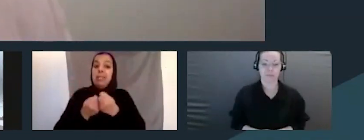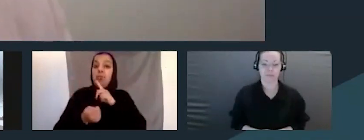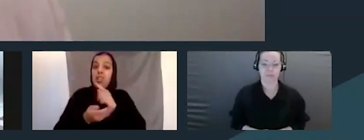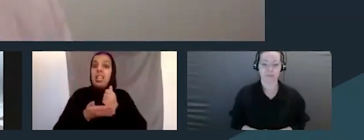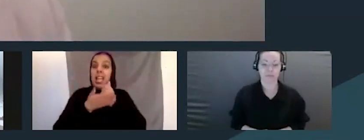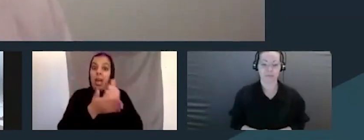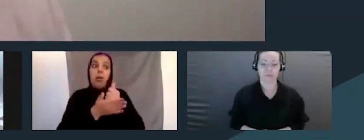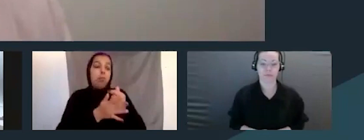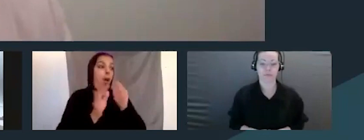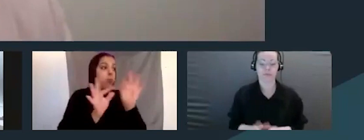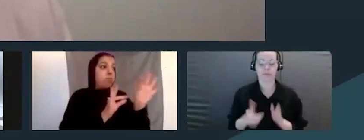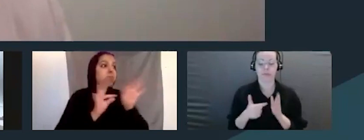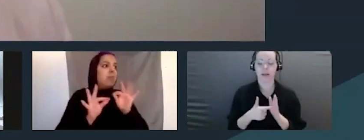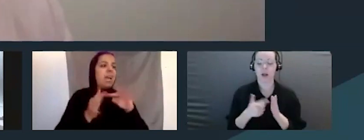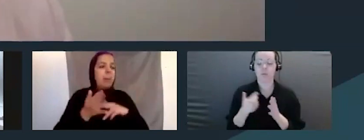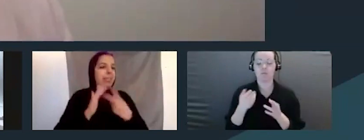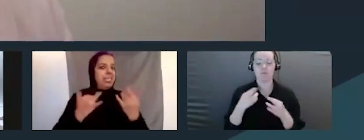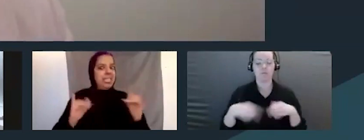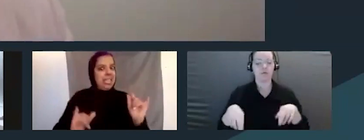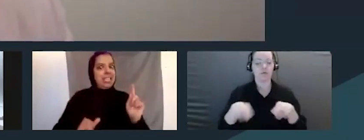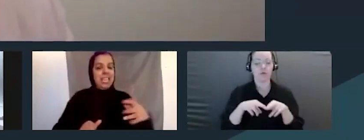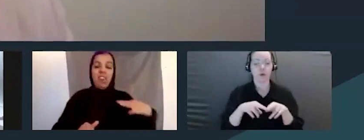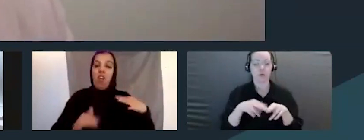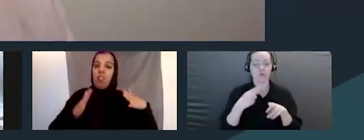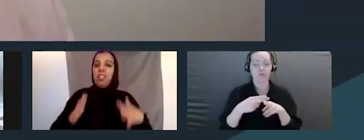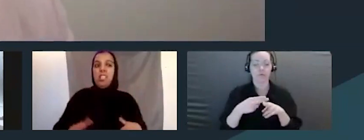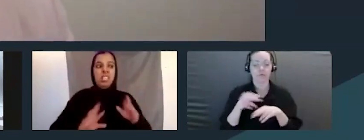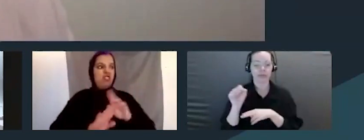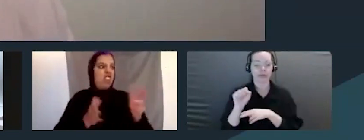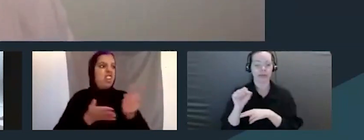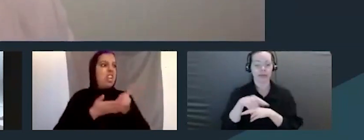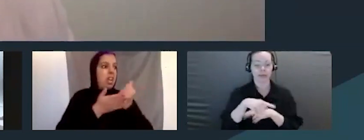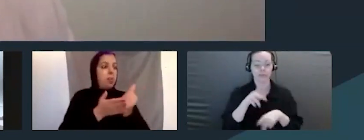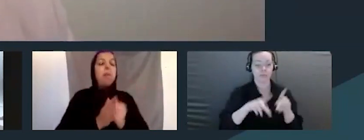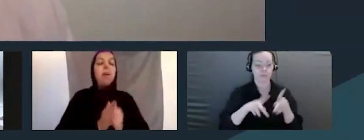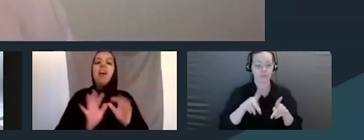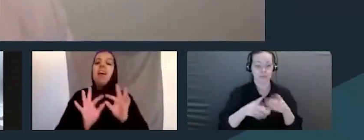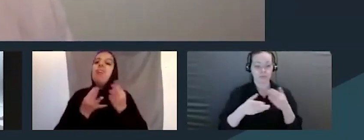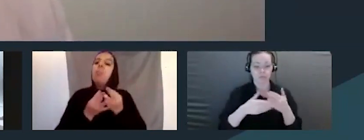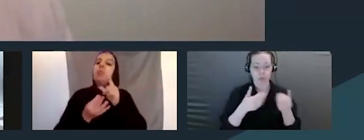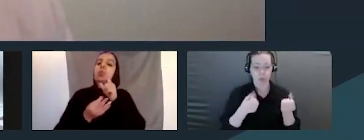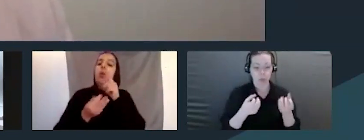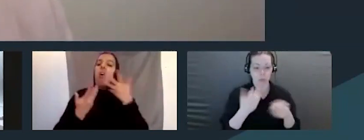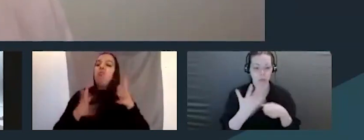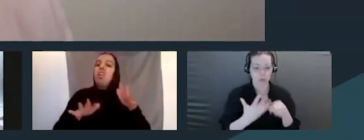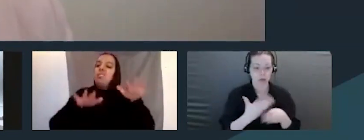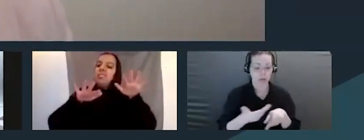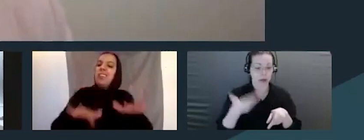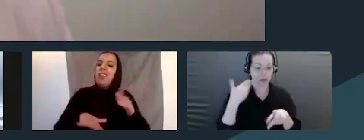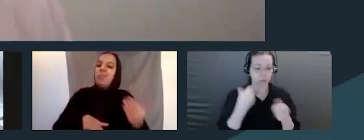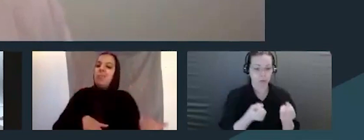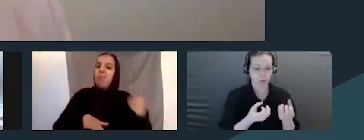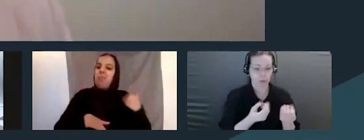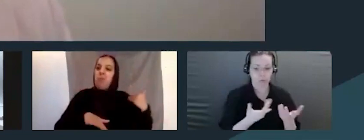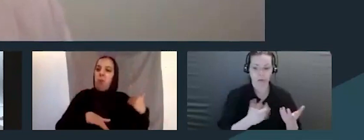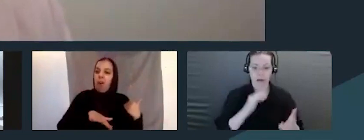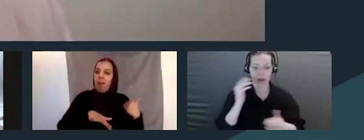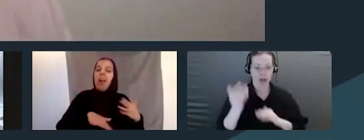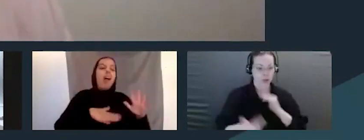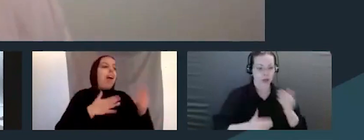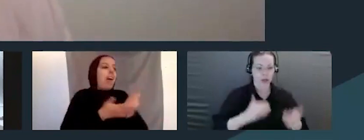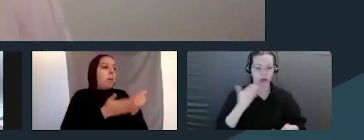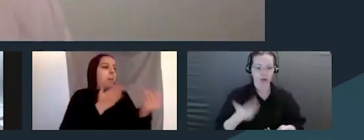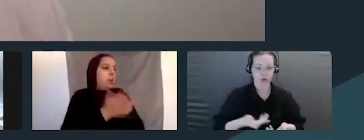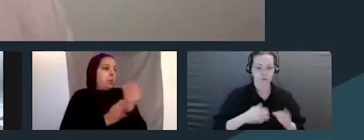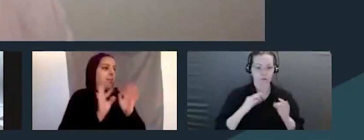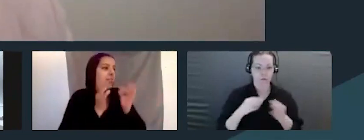bénévoles. Donc, il est question de jeunes familles et qui s'établissent, qui s'installent, et